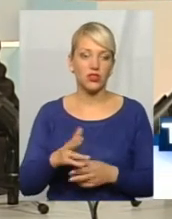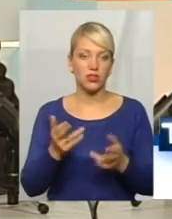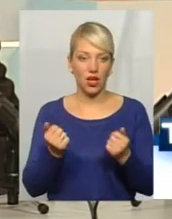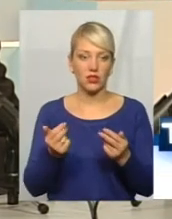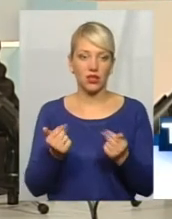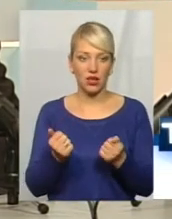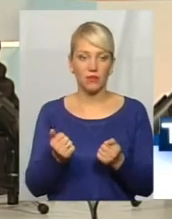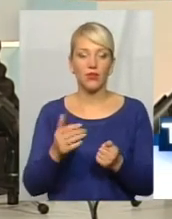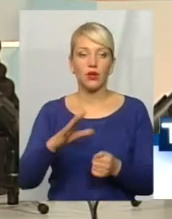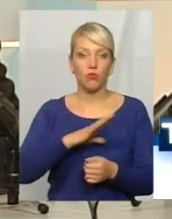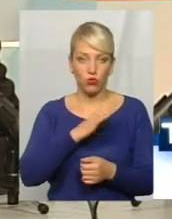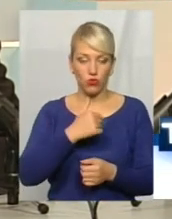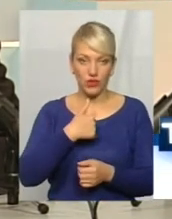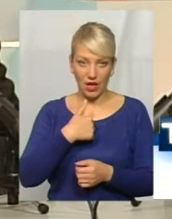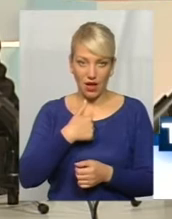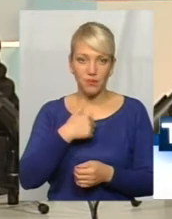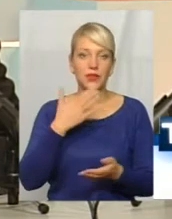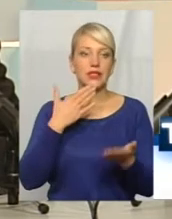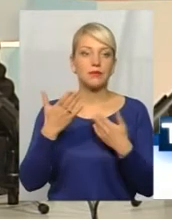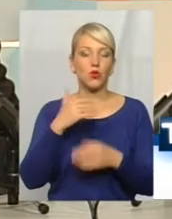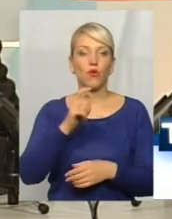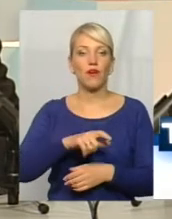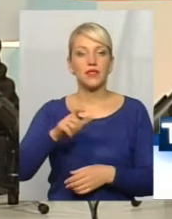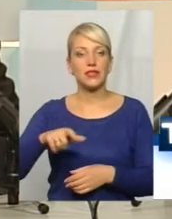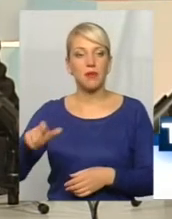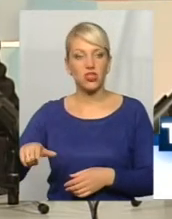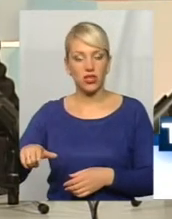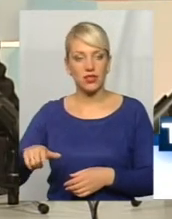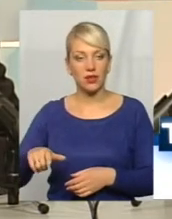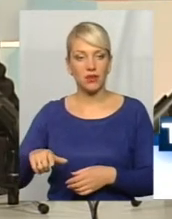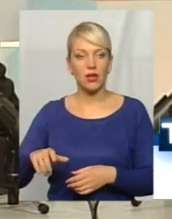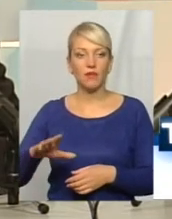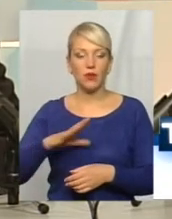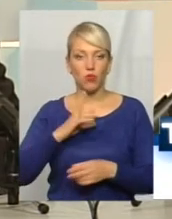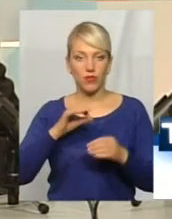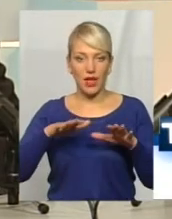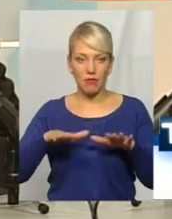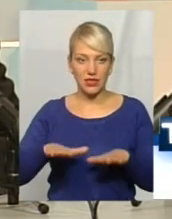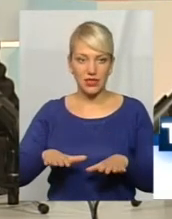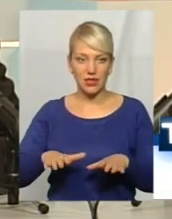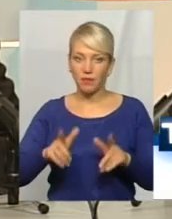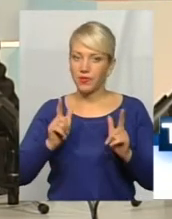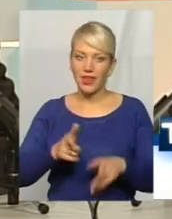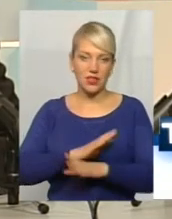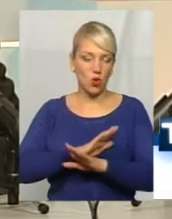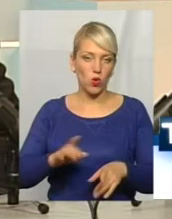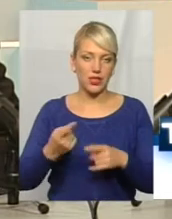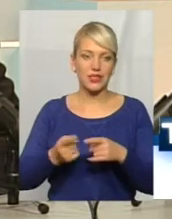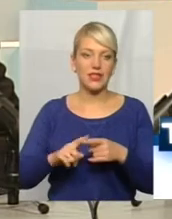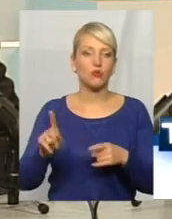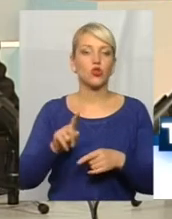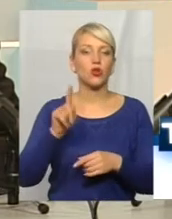люди порпаються. Я спілкувався з мешканцями, був на місці, не згоден з тим, що